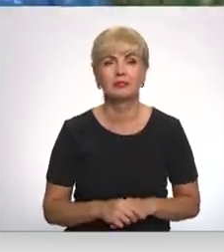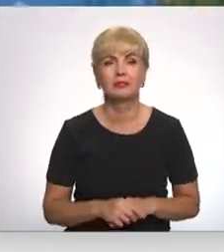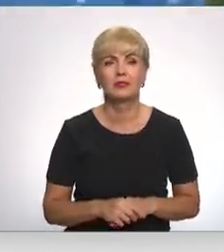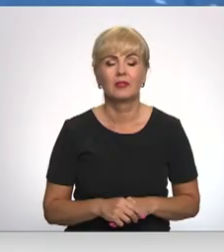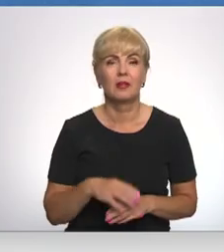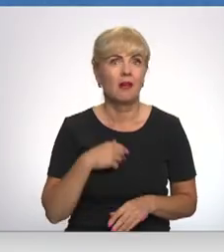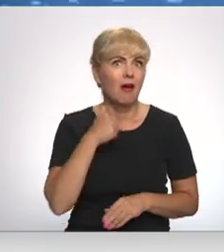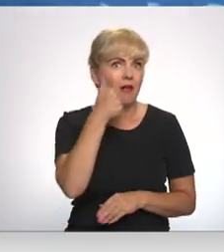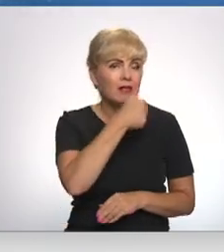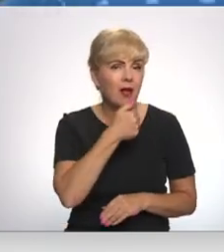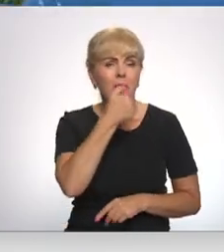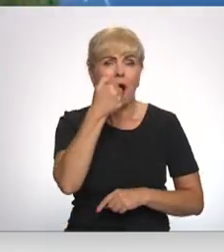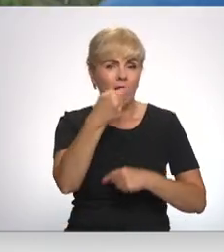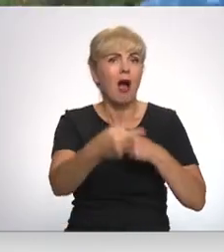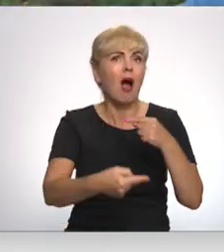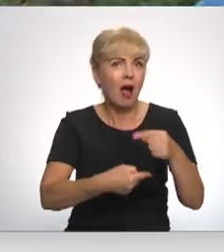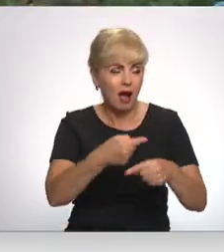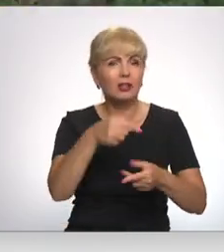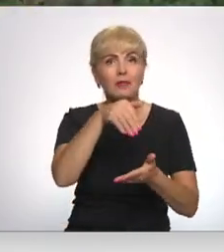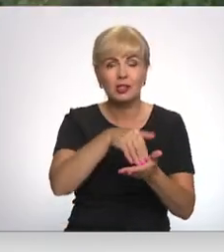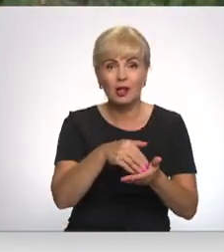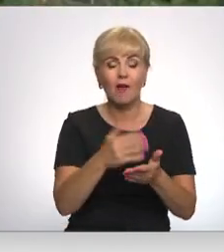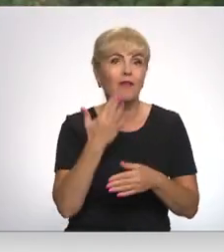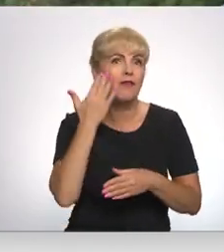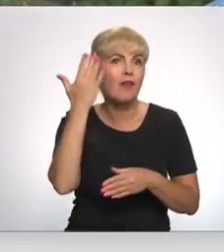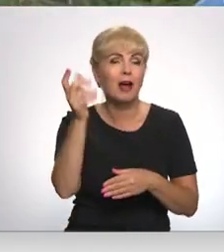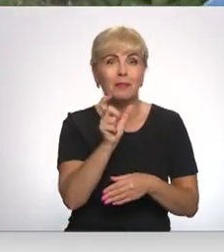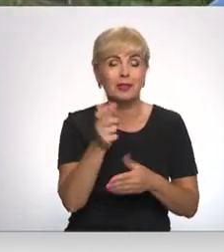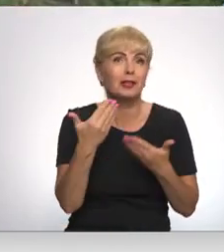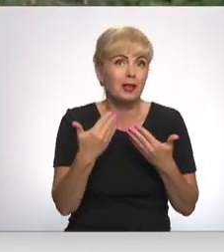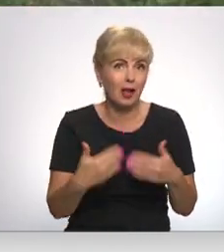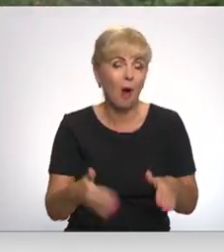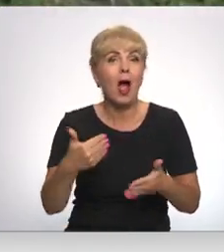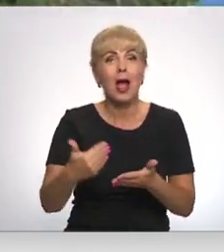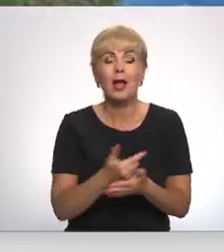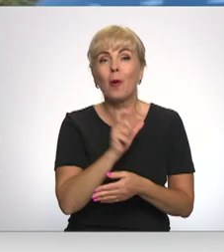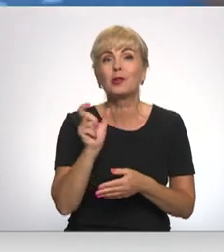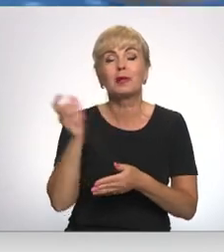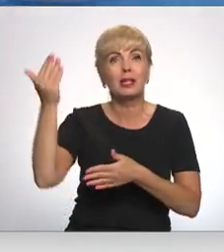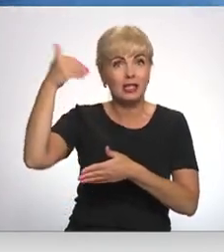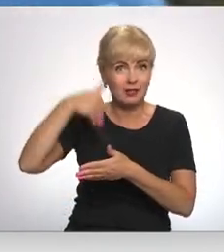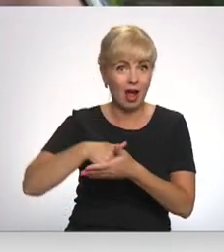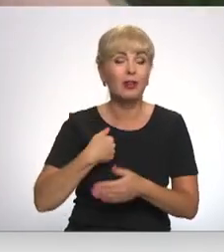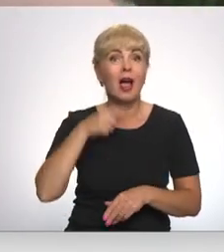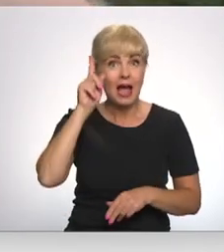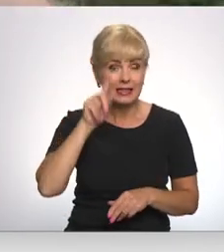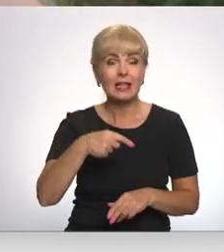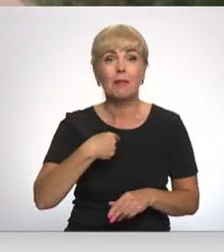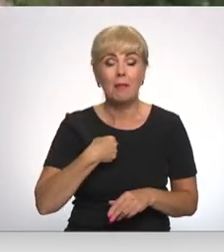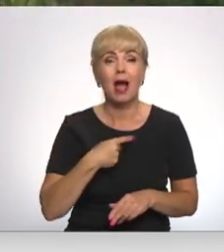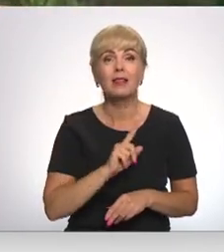Absolūti neticami. Gadiem ir stāvējis. Nu, tas fantastiskais brīdis ir pienācis. Jauns brīdis vēsturē. Ziniet, man ir tāds